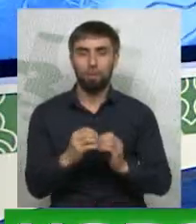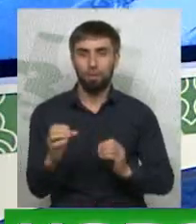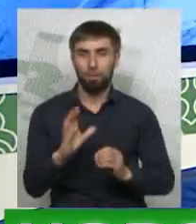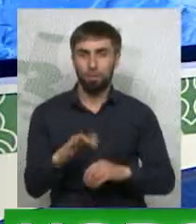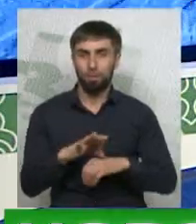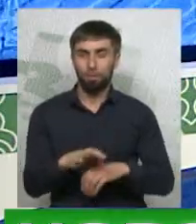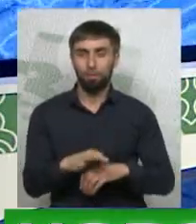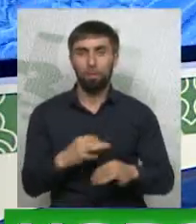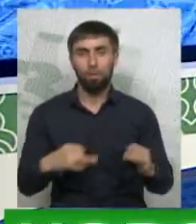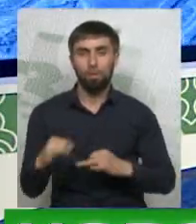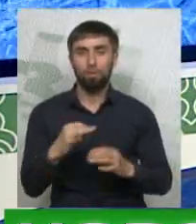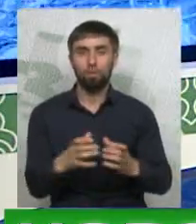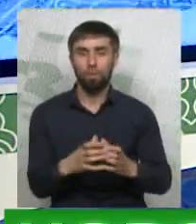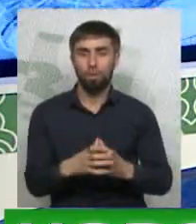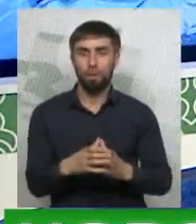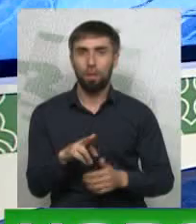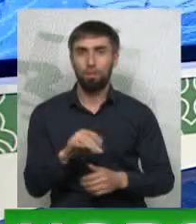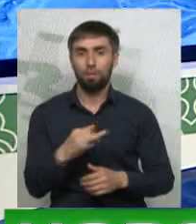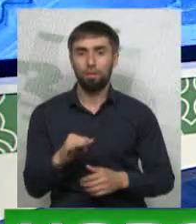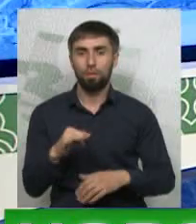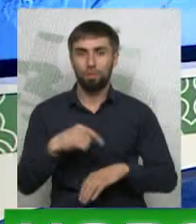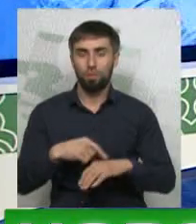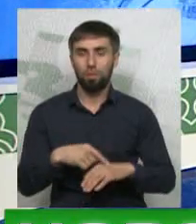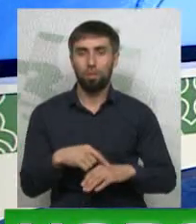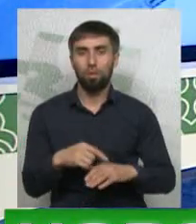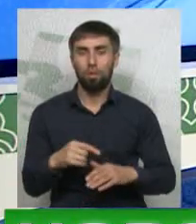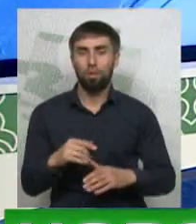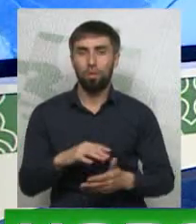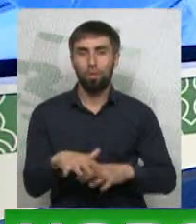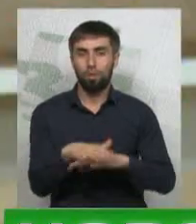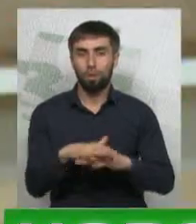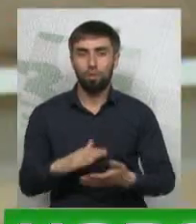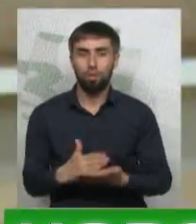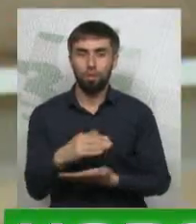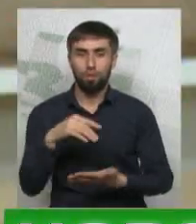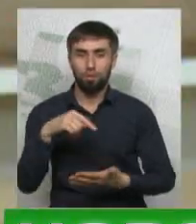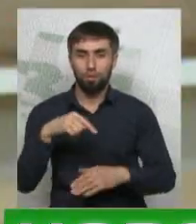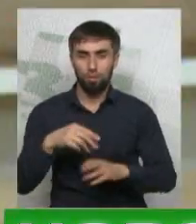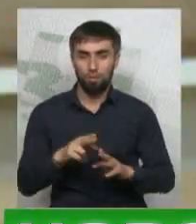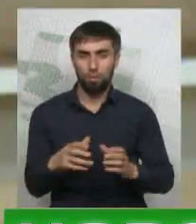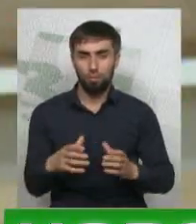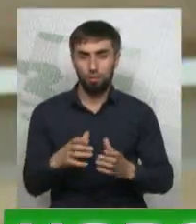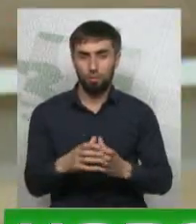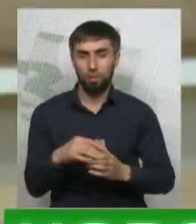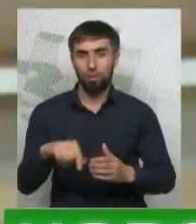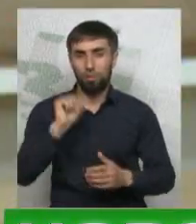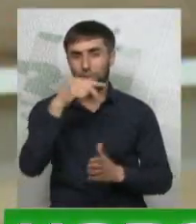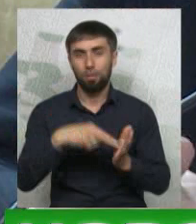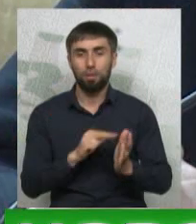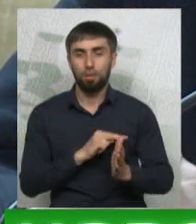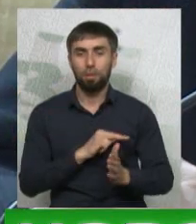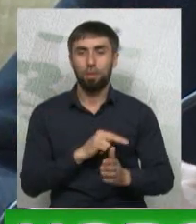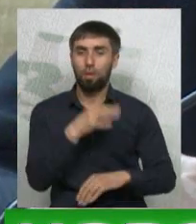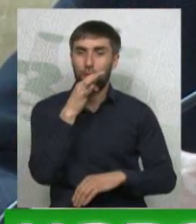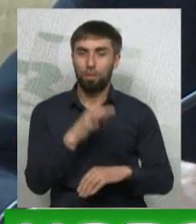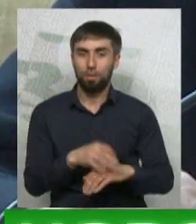сентября. Обсудили состояние партийной системы республики, общественно-политическую ситуацию, а также планы совместной работы на текущий год. Председатель